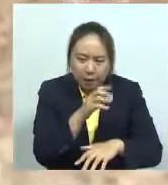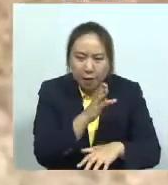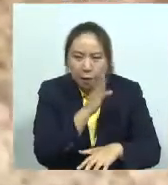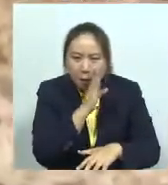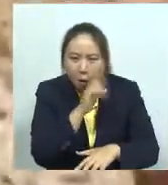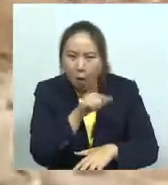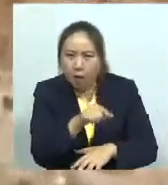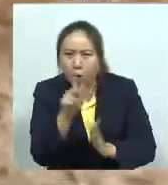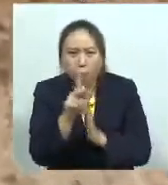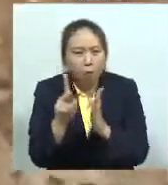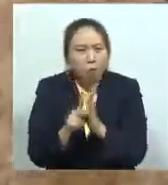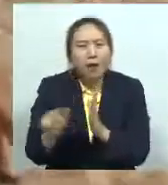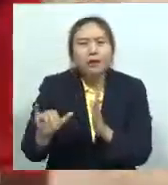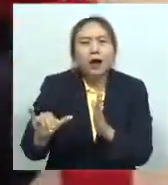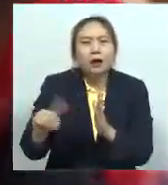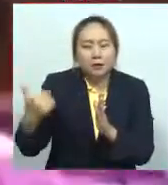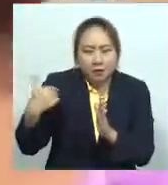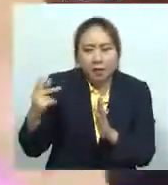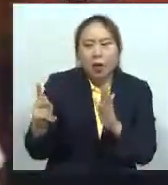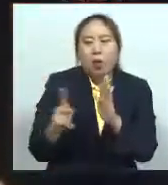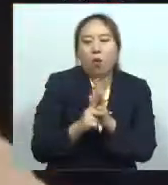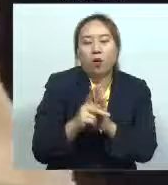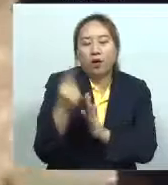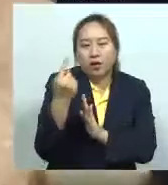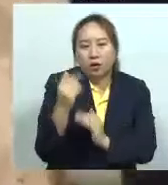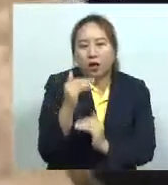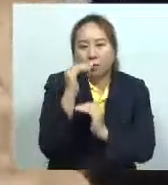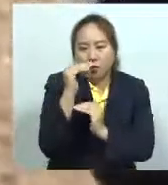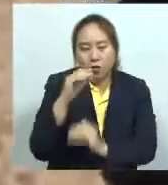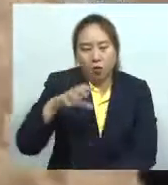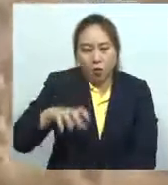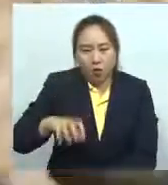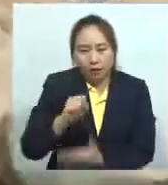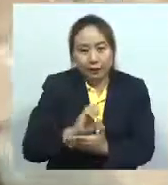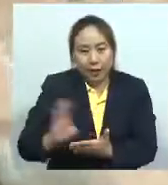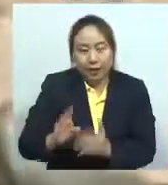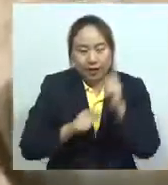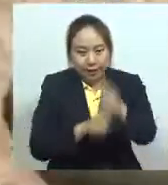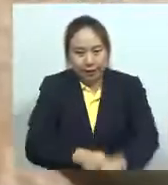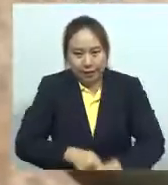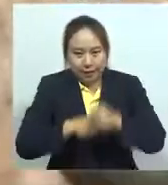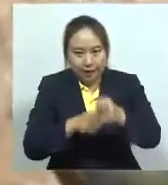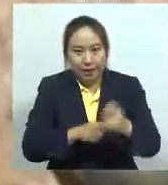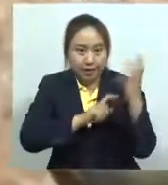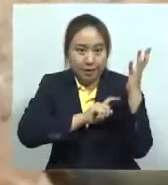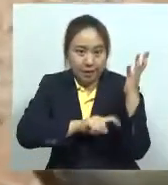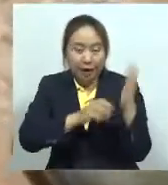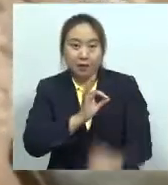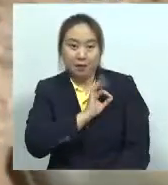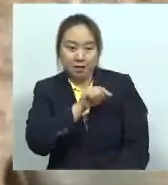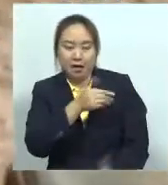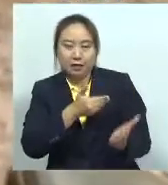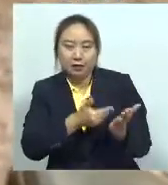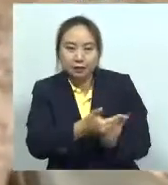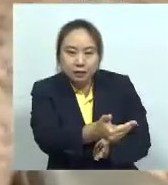ารามีเพียงกฎระเบียบข้อบังคับที่กำหนดขึ้นของสถาบันเกษตรกรที่รับซื้อยางจากสมาชิก